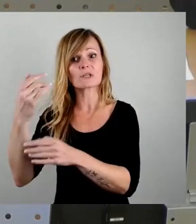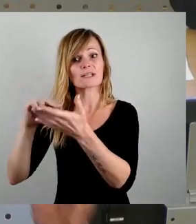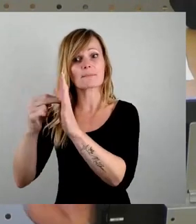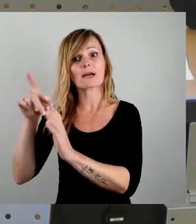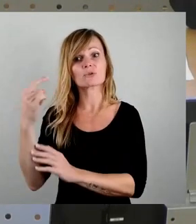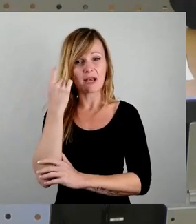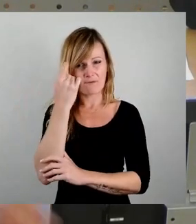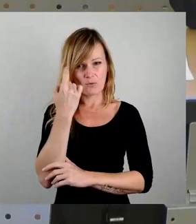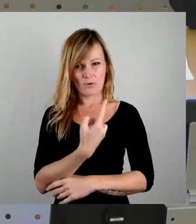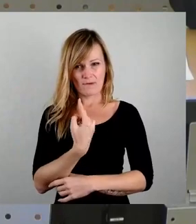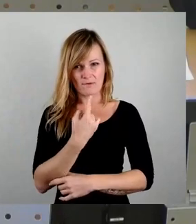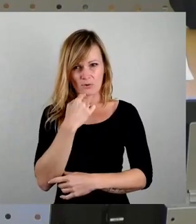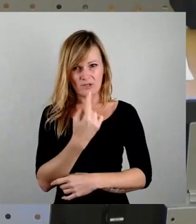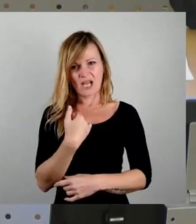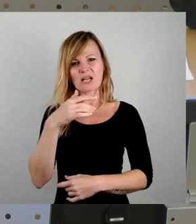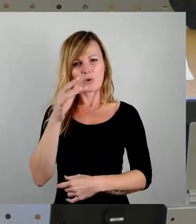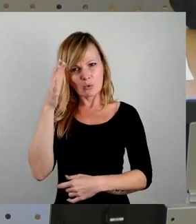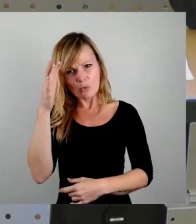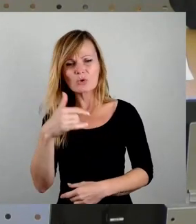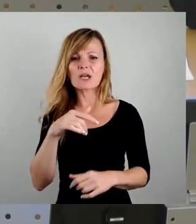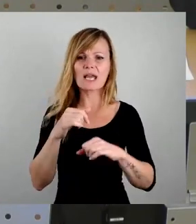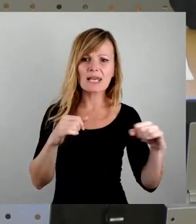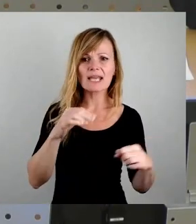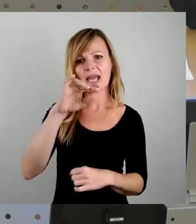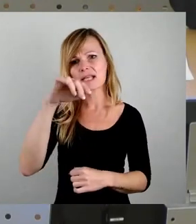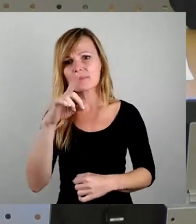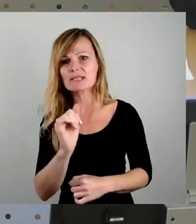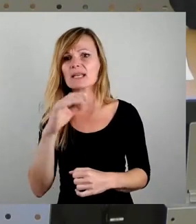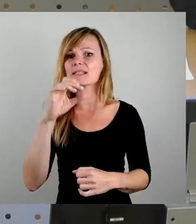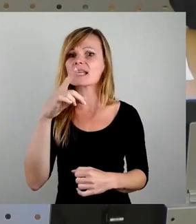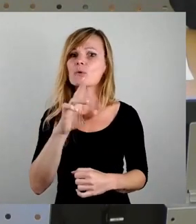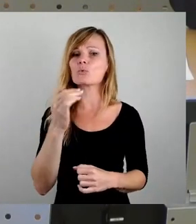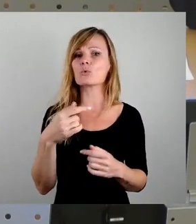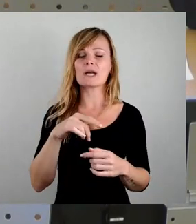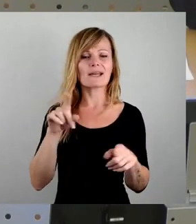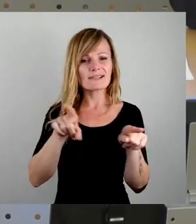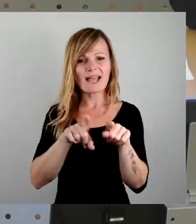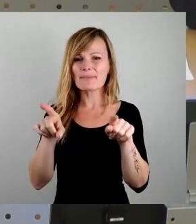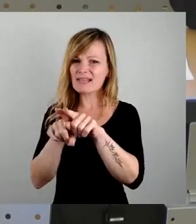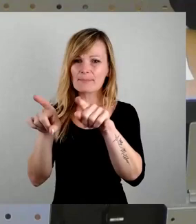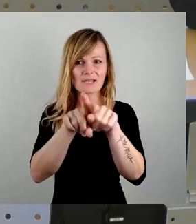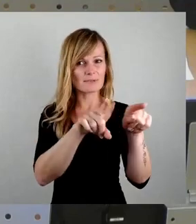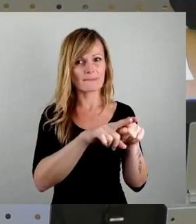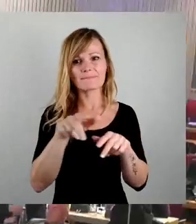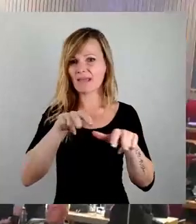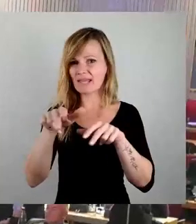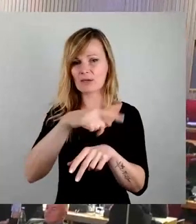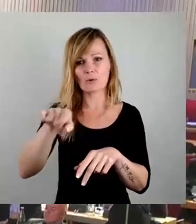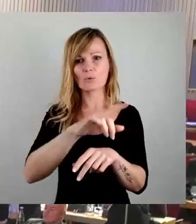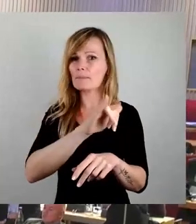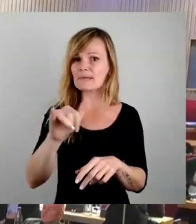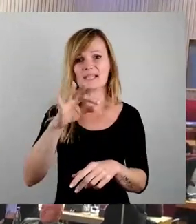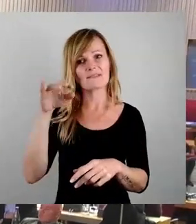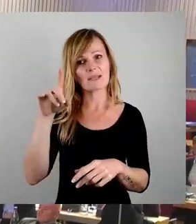wir, Grüne, Linke, SPD, CDU genauso, ihr seid genauso mit den Regierungsverantwortlichen bis hin zur FDP. Wir